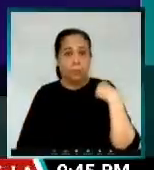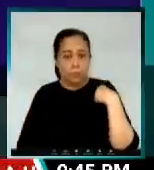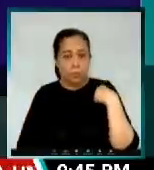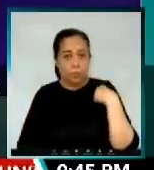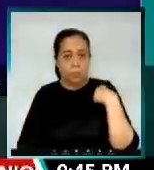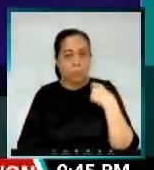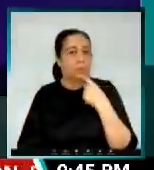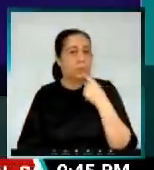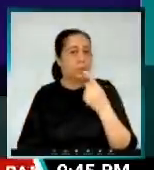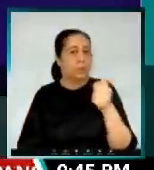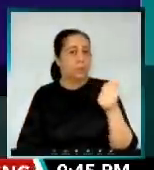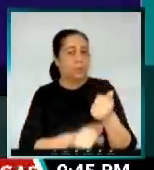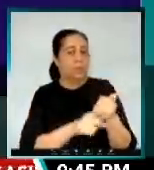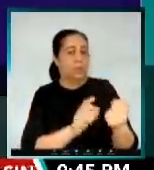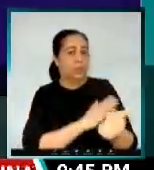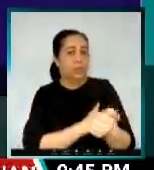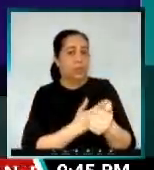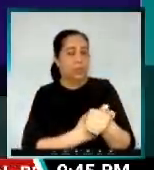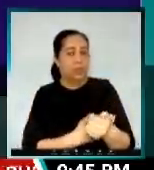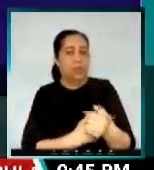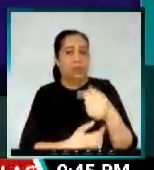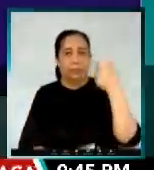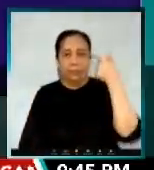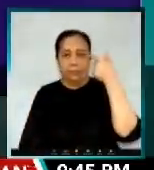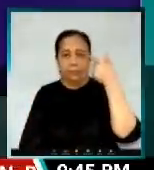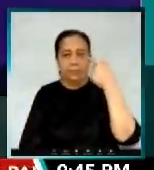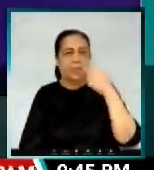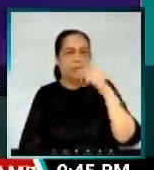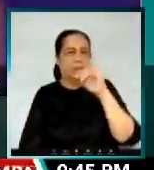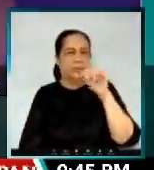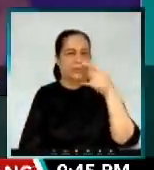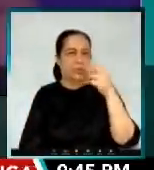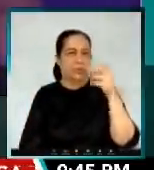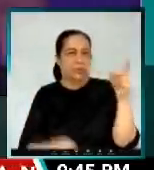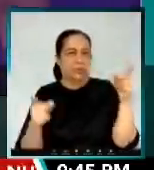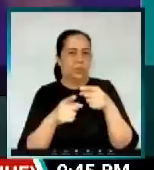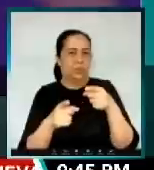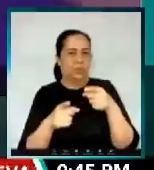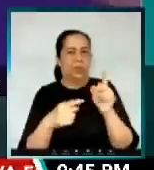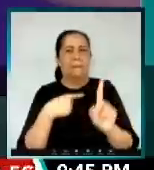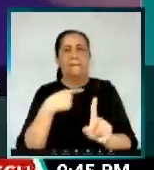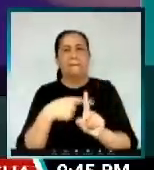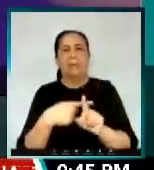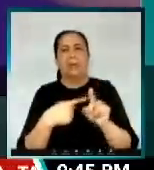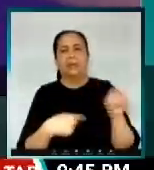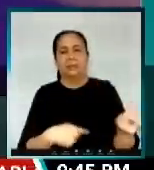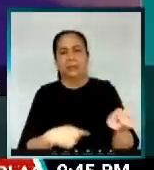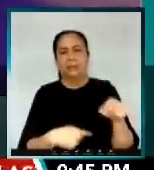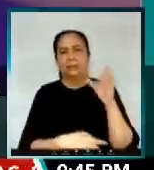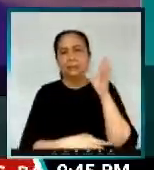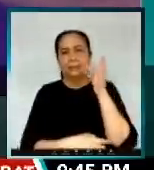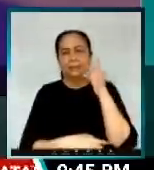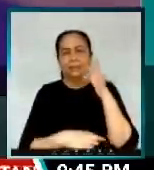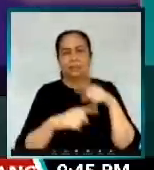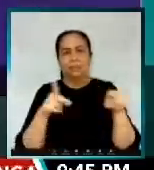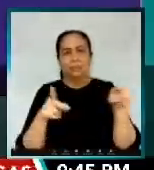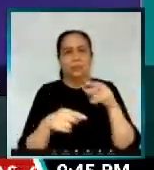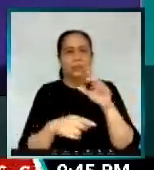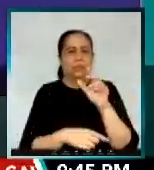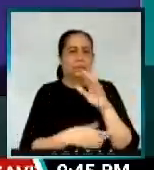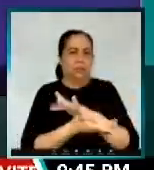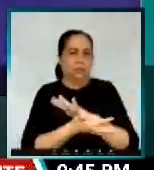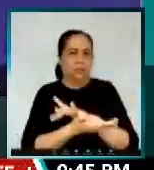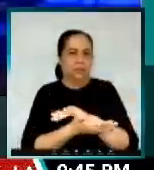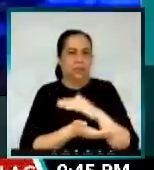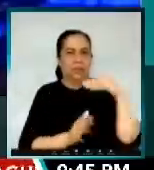kanyang anak na si Gregorio o Gigo de Guzman, nagpositibo kasi si Claire sa COVID-19 at bumababa na